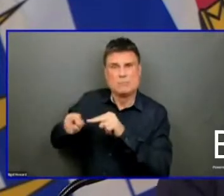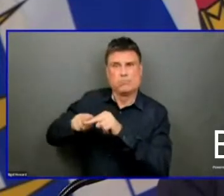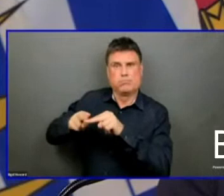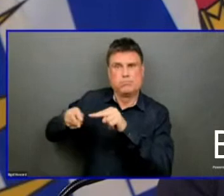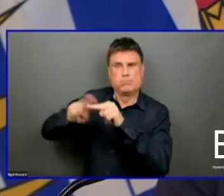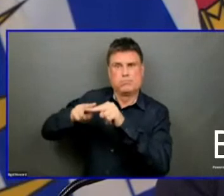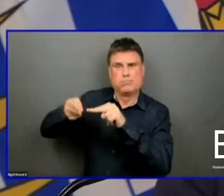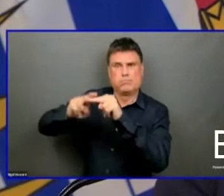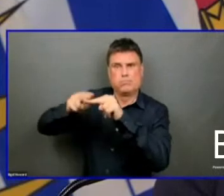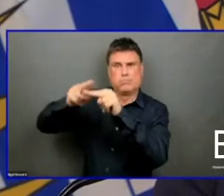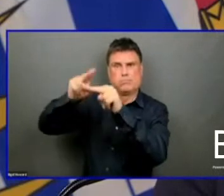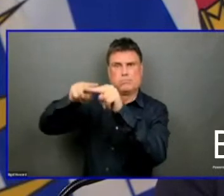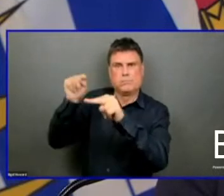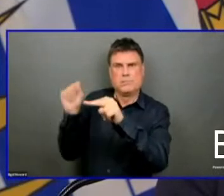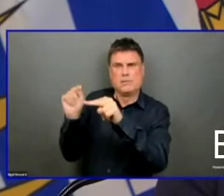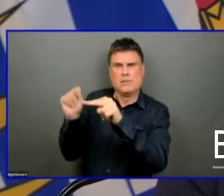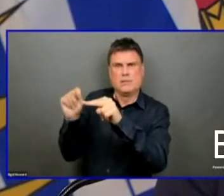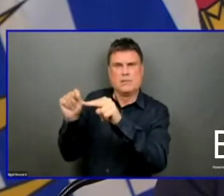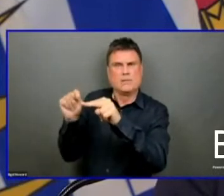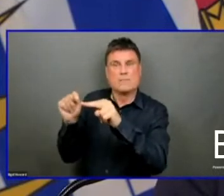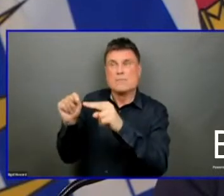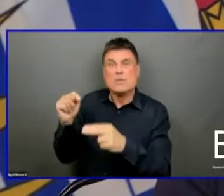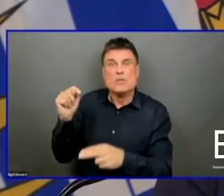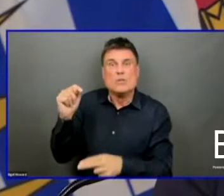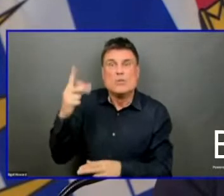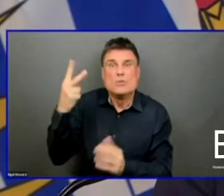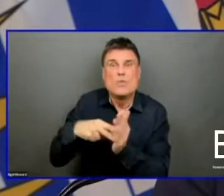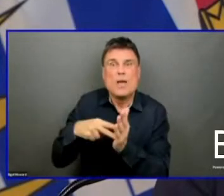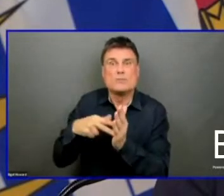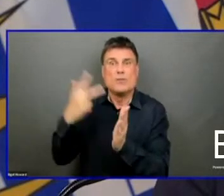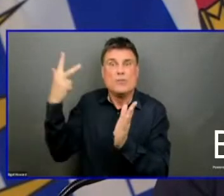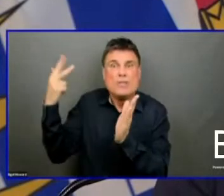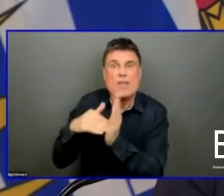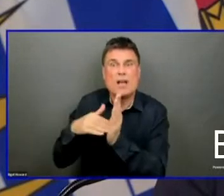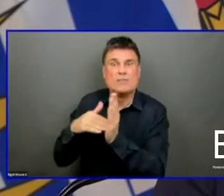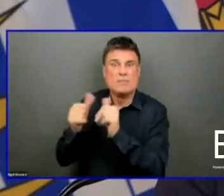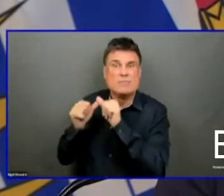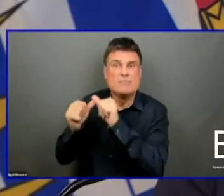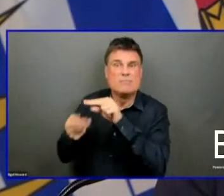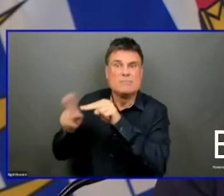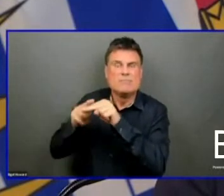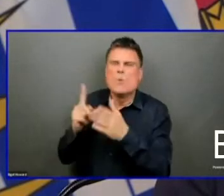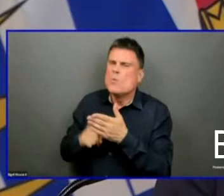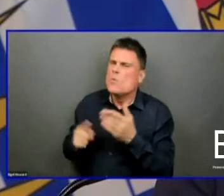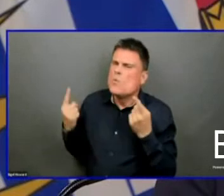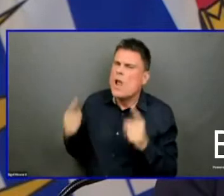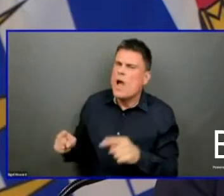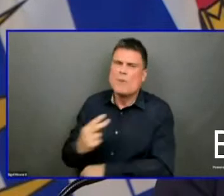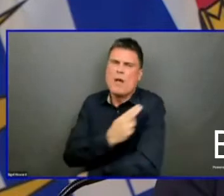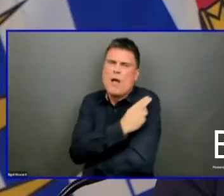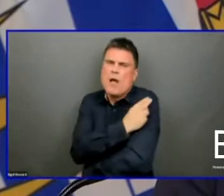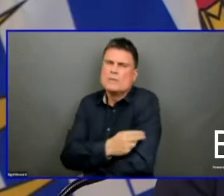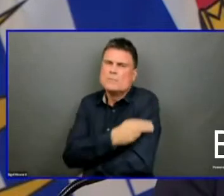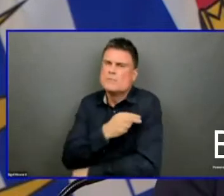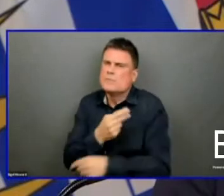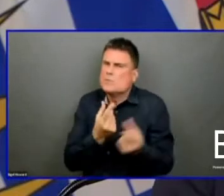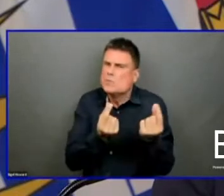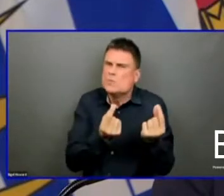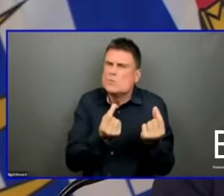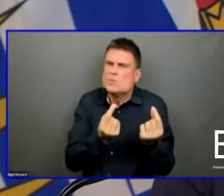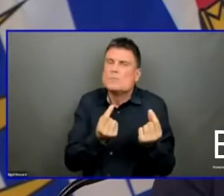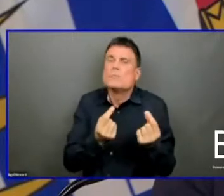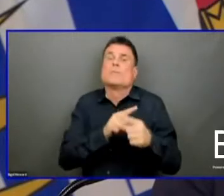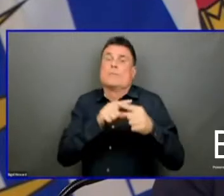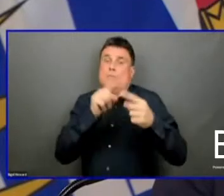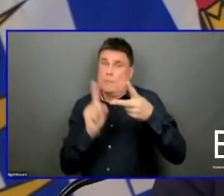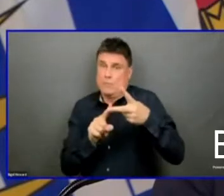你没办法了，你阳性就阳性了，不要去住院了这个有限制很多的措施。 And families saying, when a kid